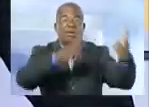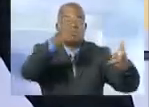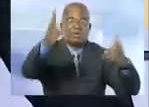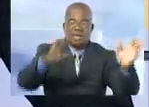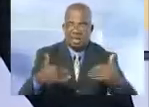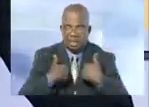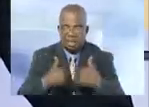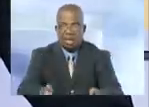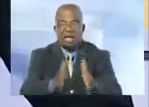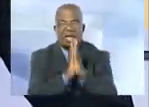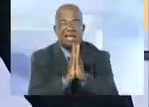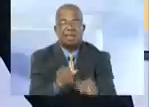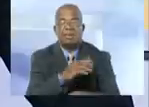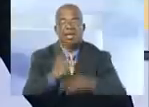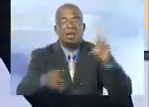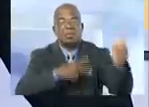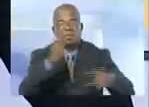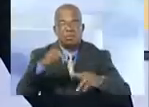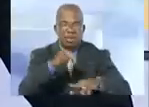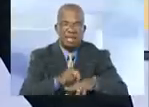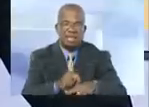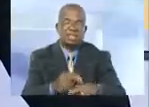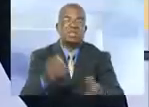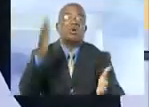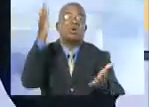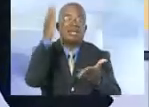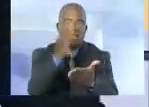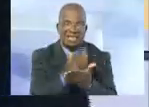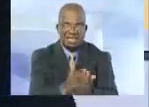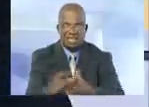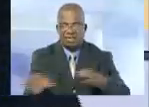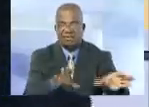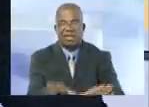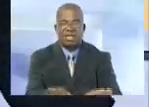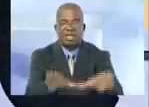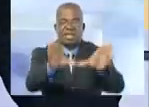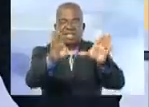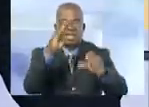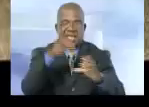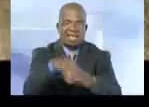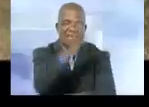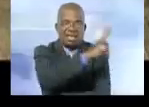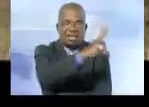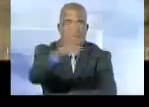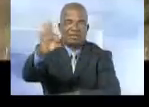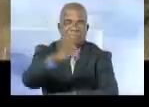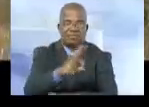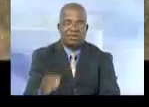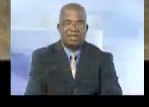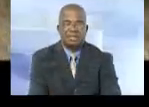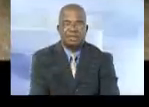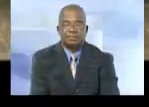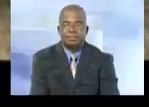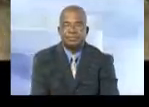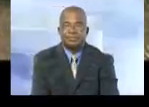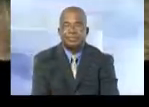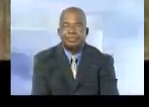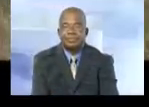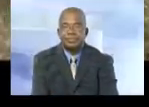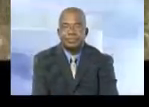les populations illégalement installées dans les forêts à y sortir. Emmanuel, reportage. Bientôt,